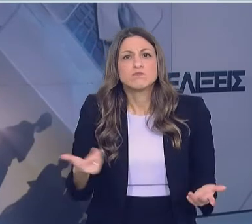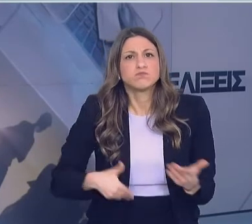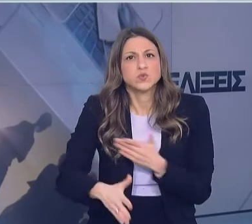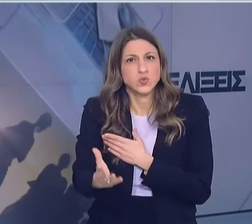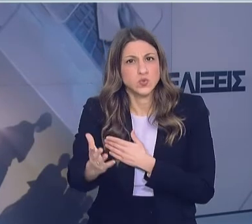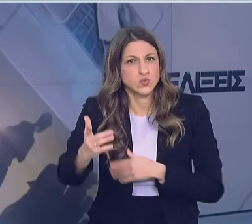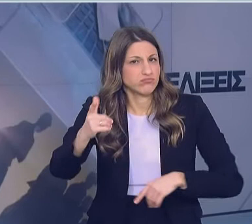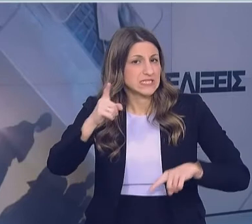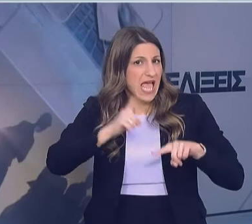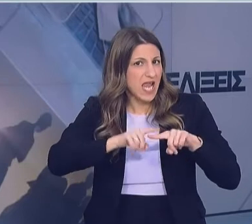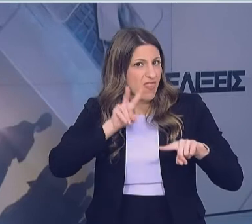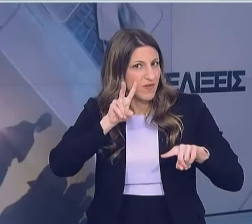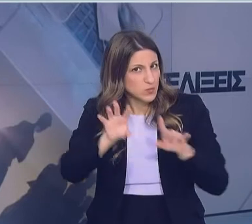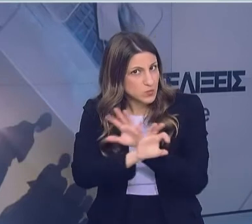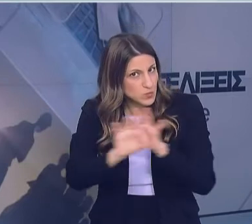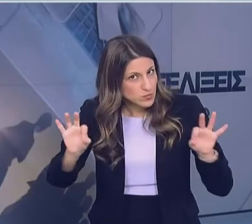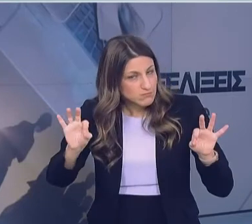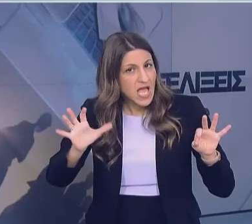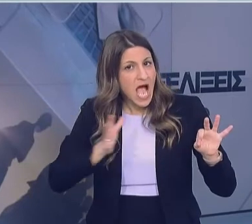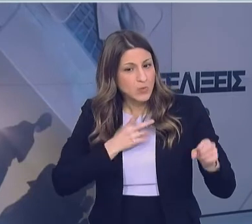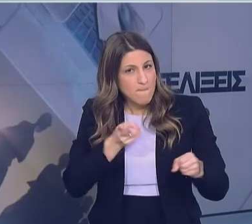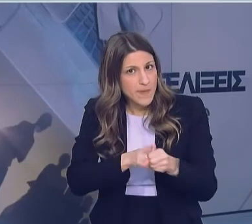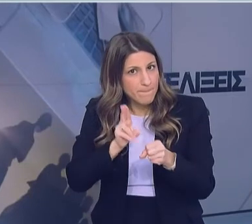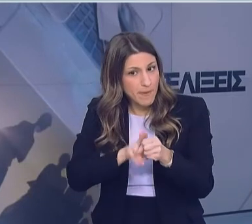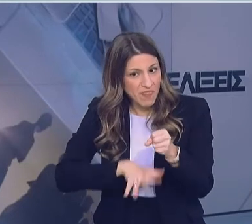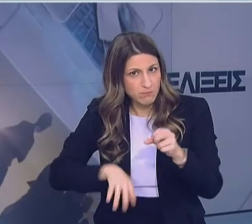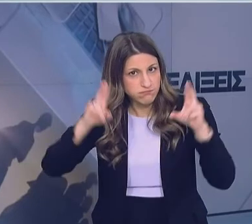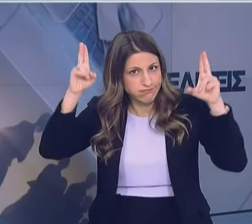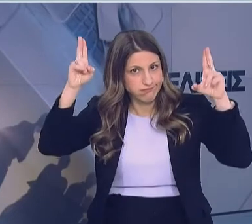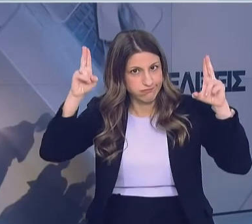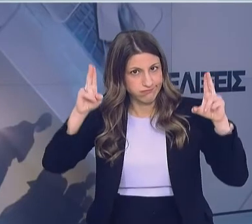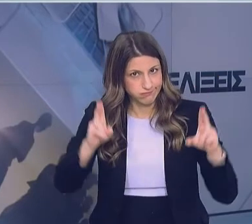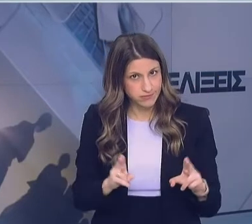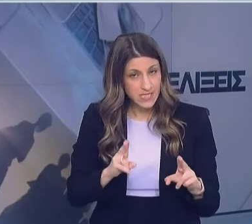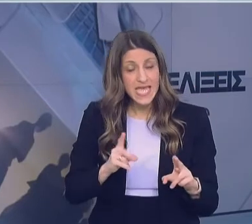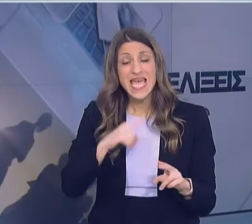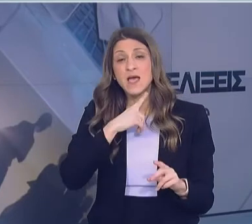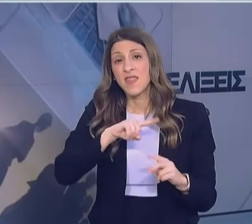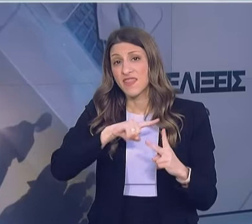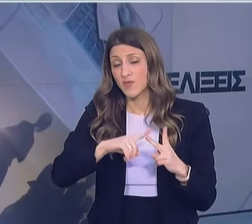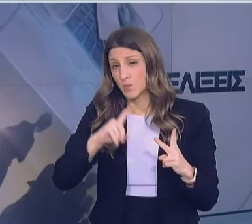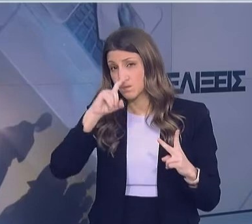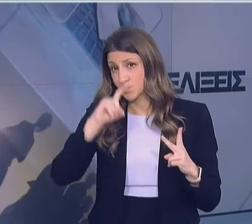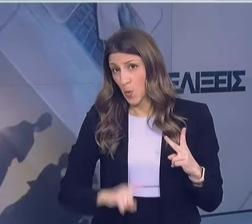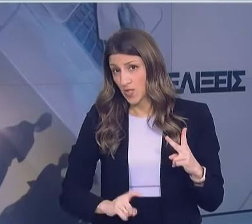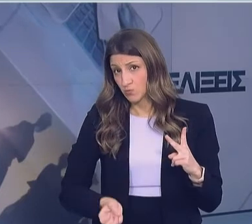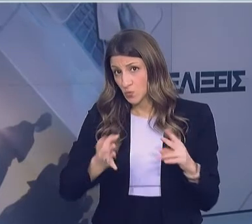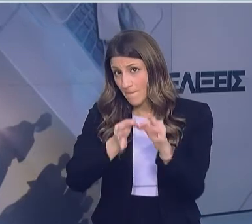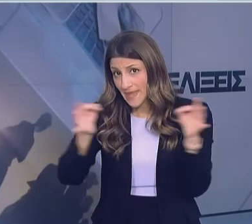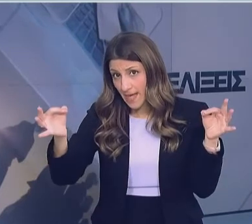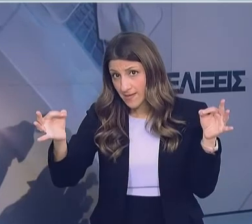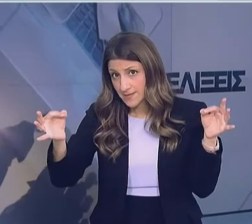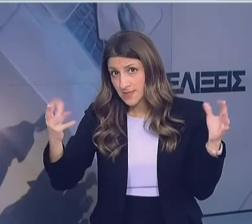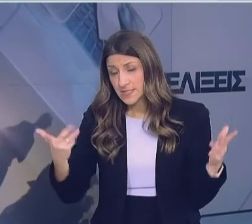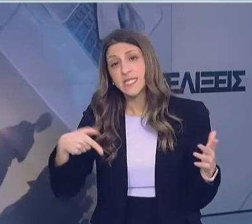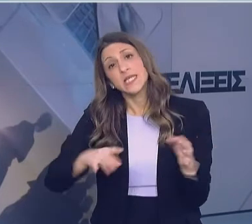στη χώρα με τα σημερινά δεδομένα? Για να διατηρηθεί αυτός ο ρυθμός, χρειάζεται να ληφθούν και νέα μέτρα ή αυτά που έχουν ληφθεί αρκούν?